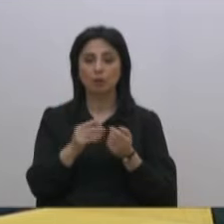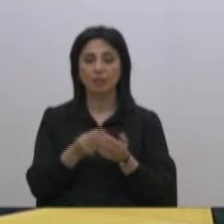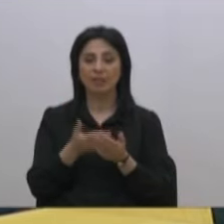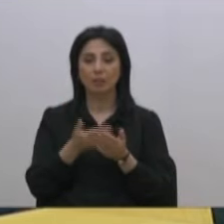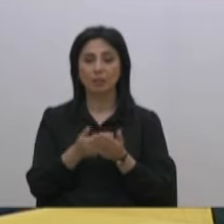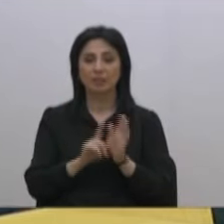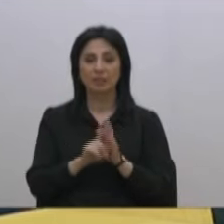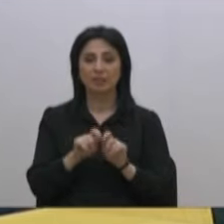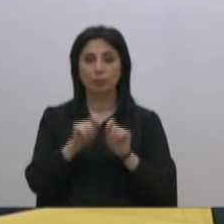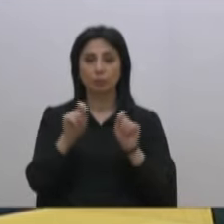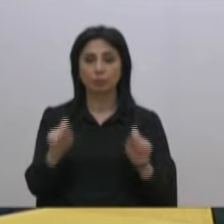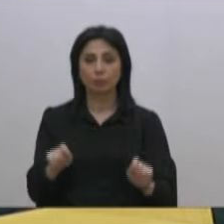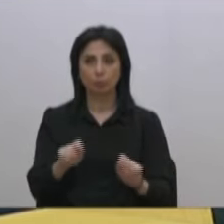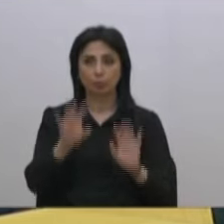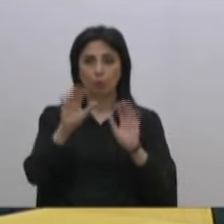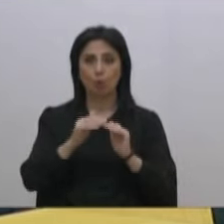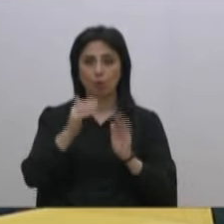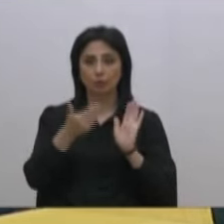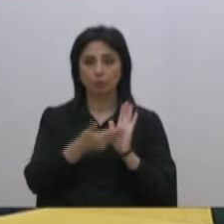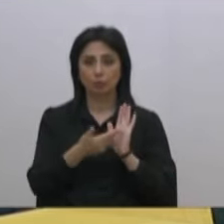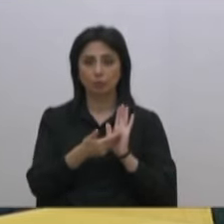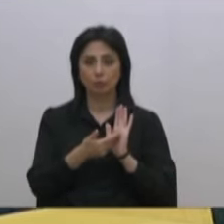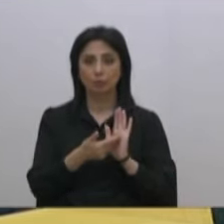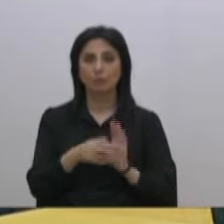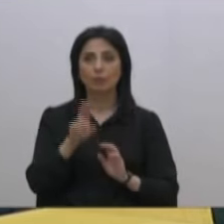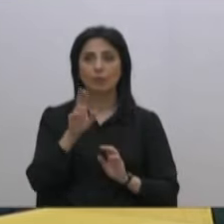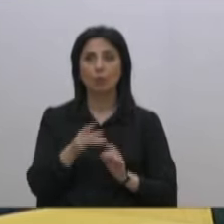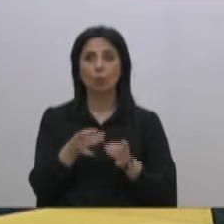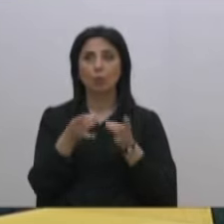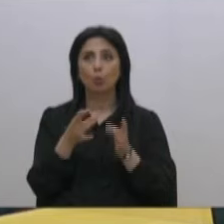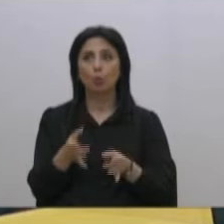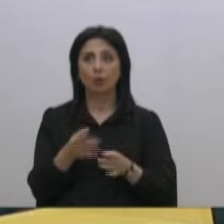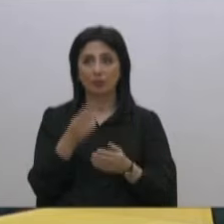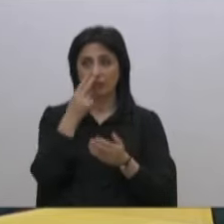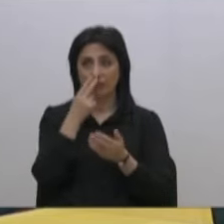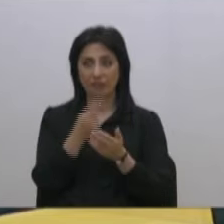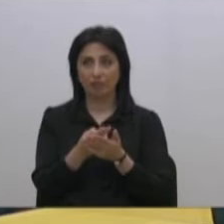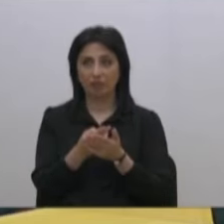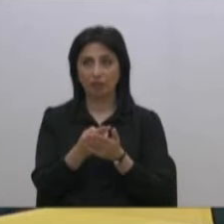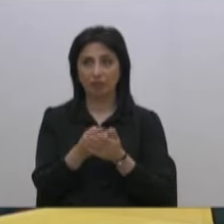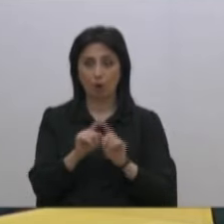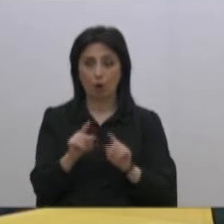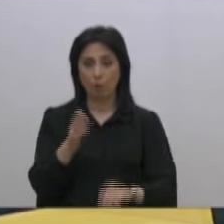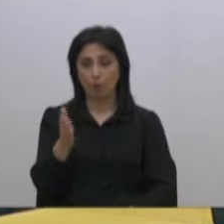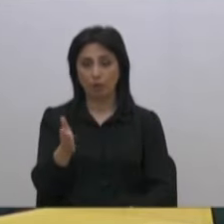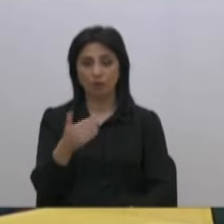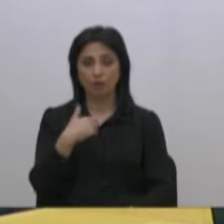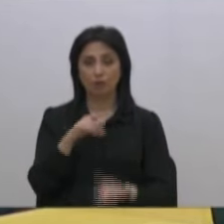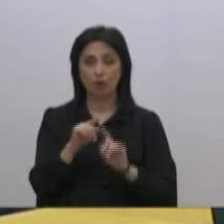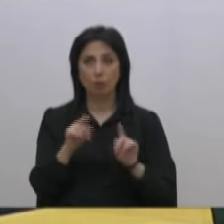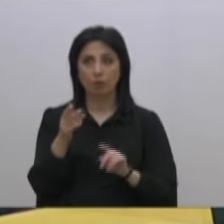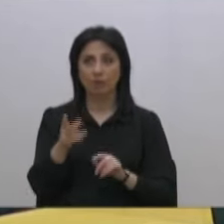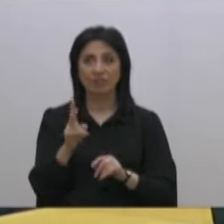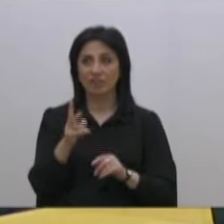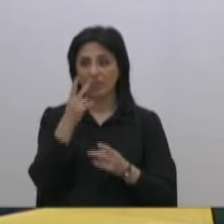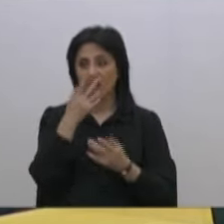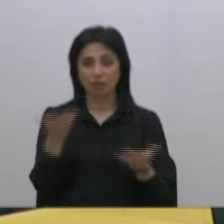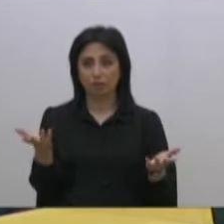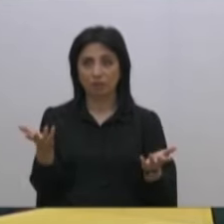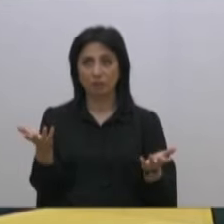ღირებულებზე დაფუძნებული კონსტიტუცია. და უბრალოდ რომ დავინახოთ ოპონენტები, ჩვენი ოპონენტები, რომელიც